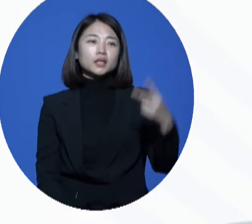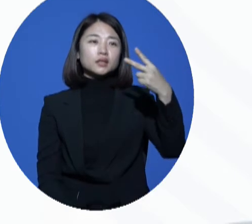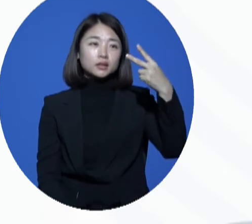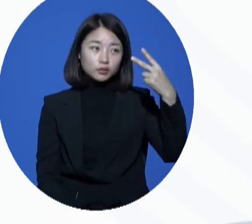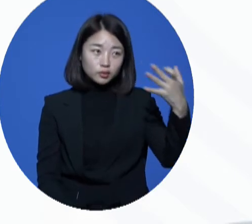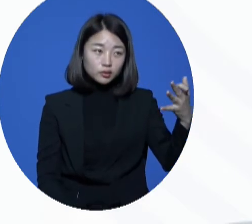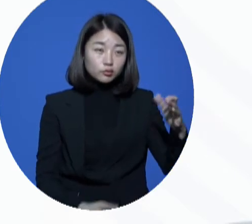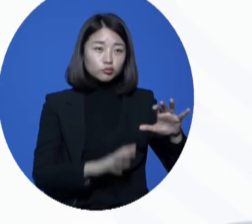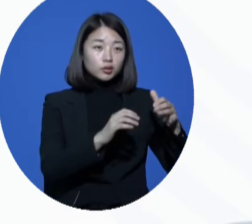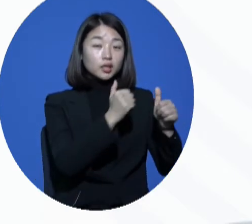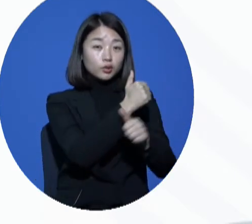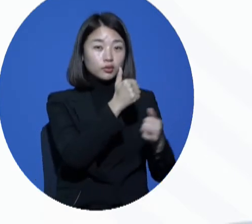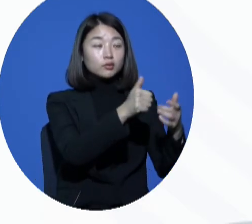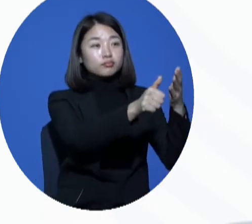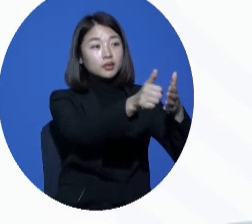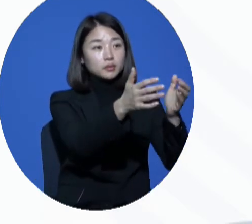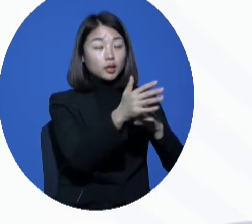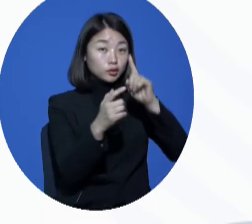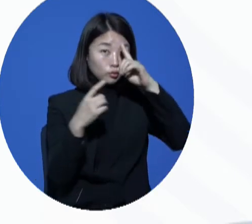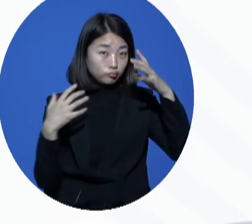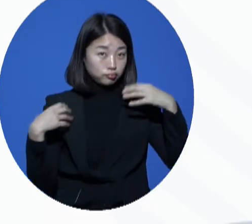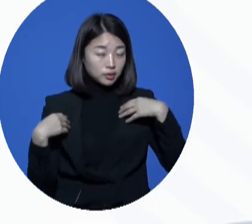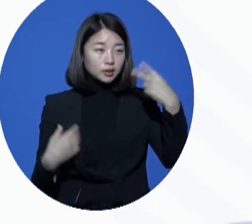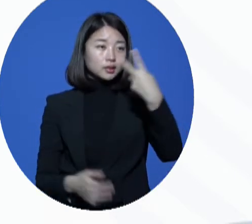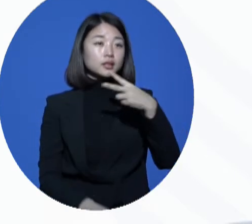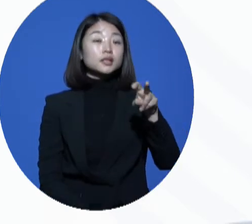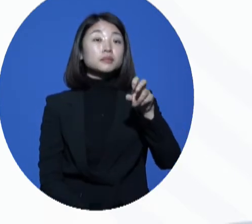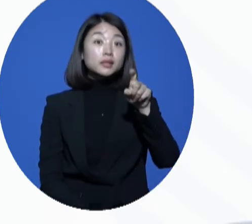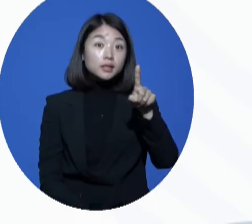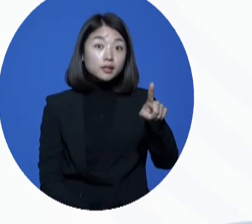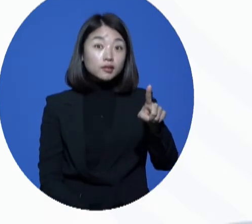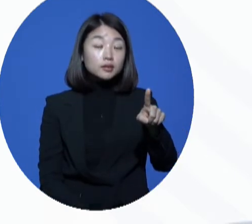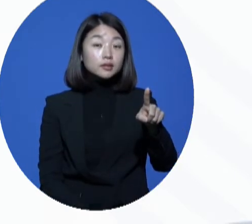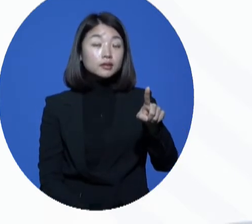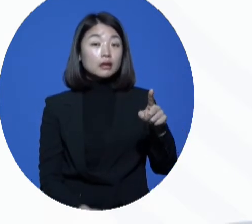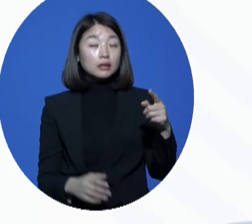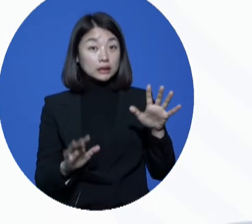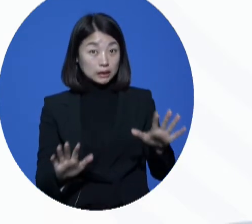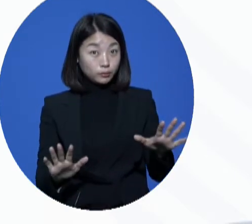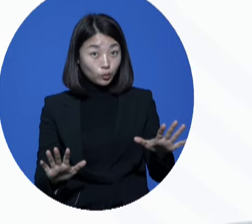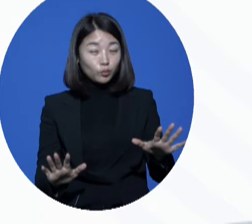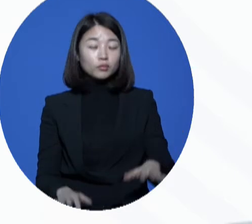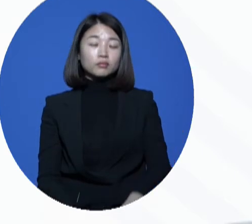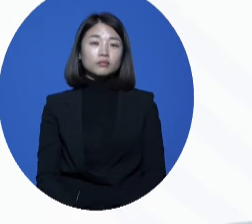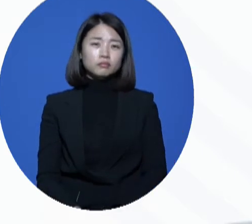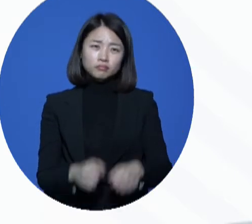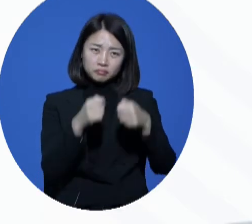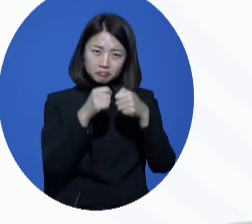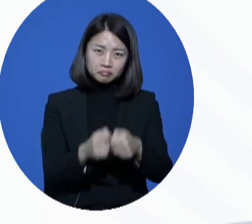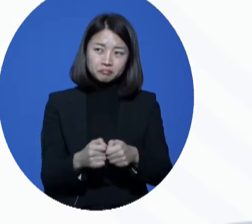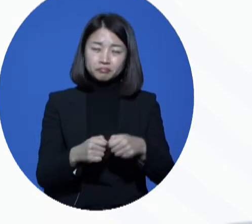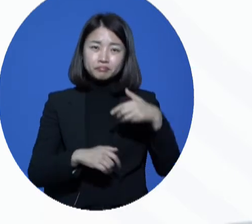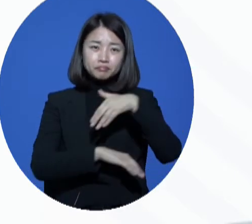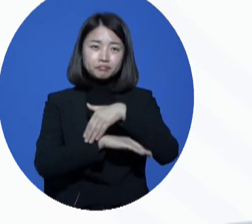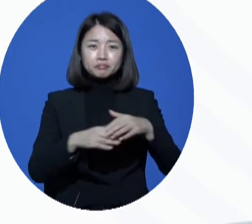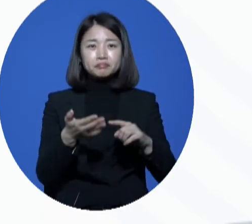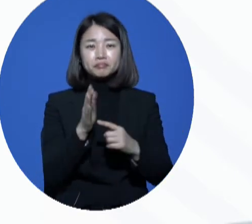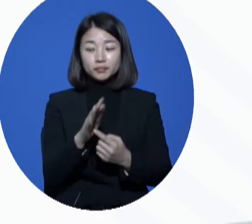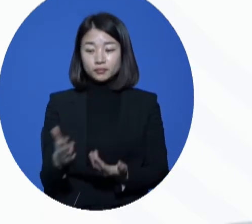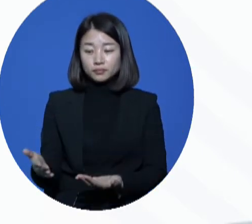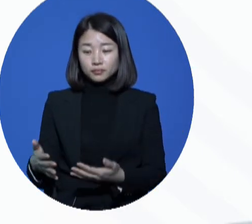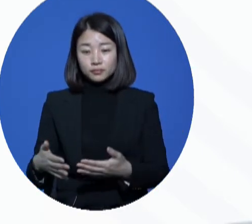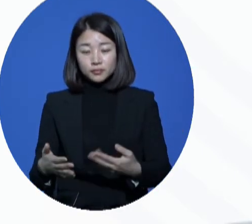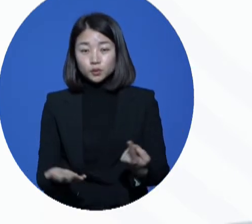로드맵 수립을 공고했지만 한국 정부가 2021년에도 아직까지 그 어떤 구체적인 계획들이 나오고 있지